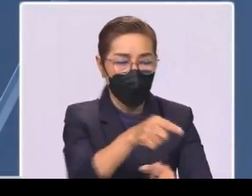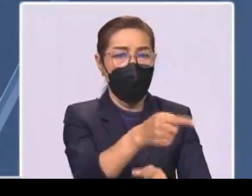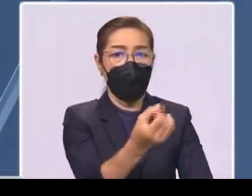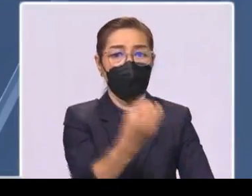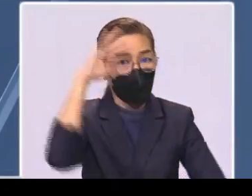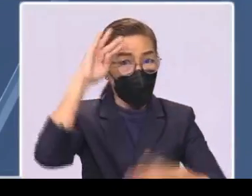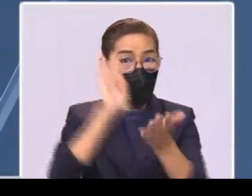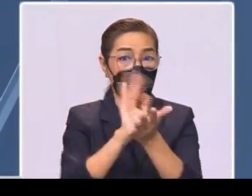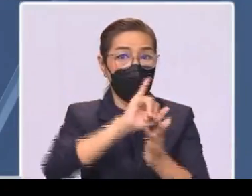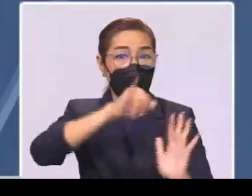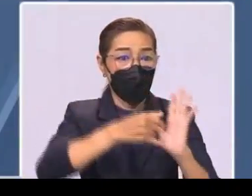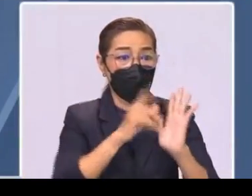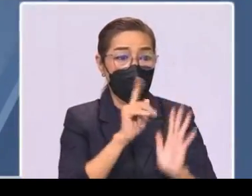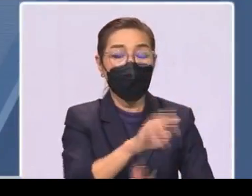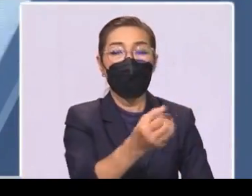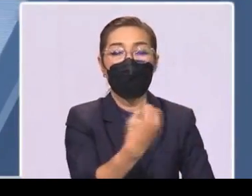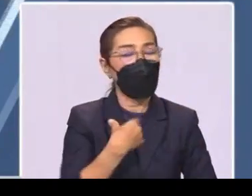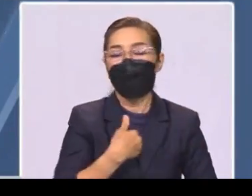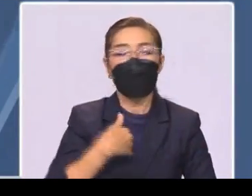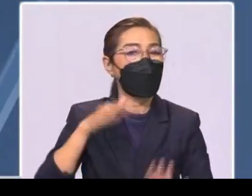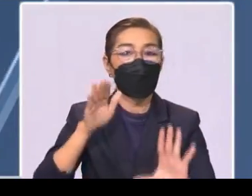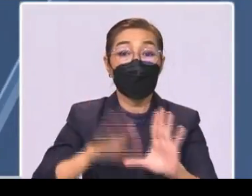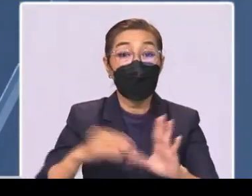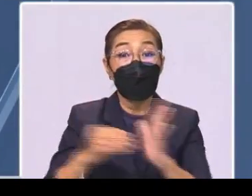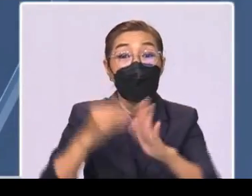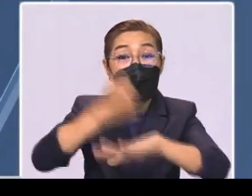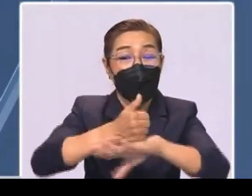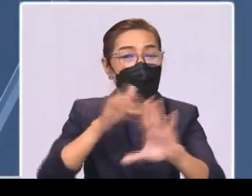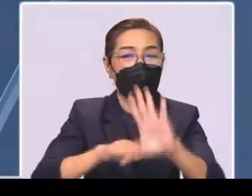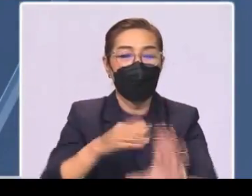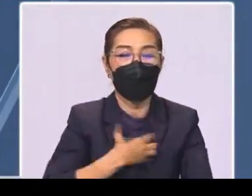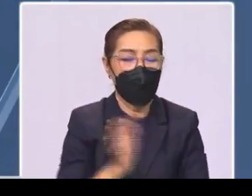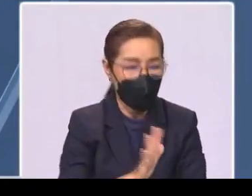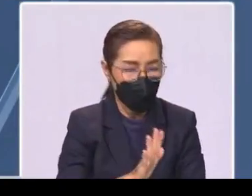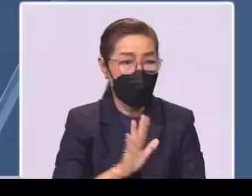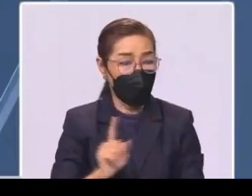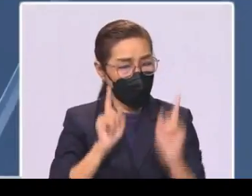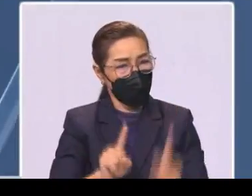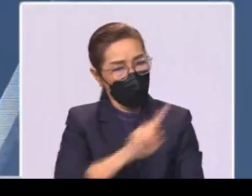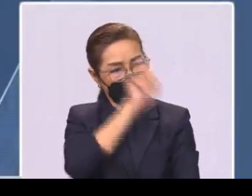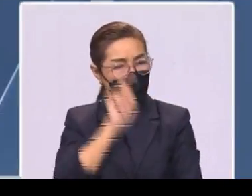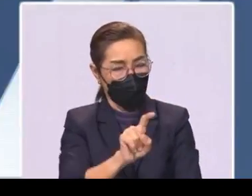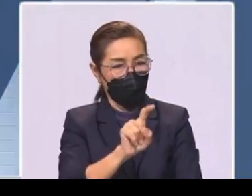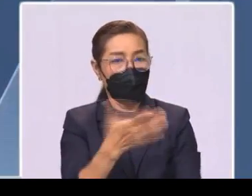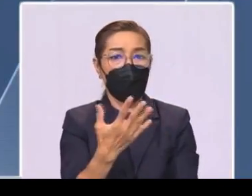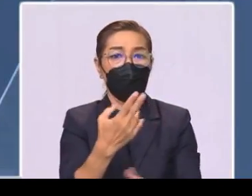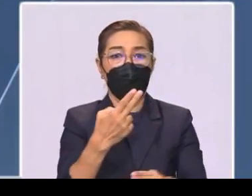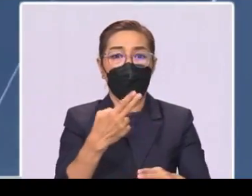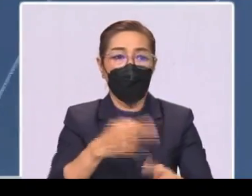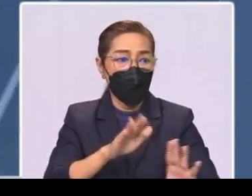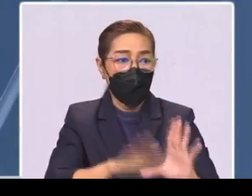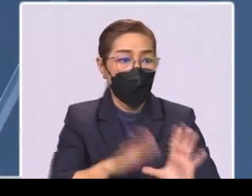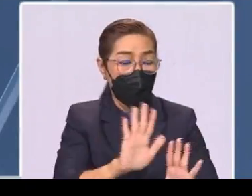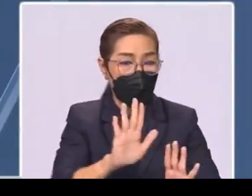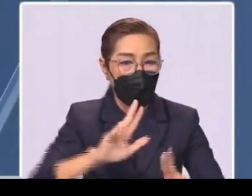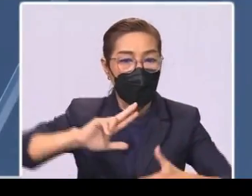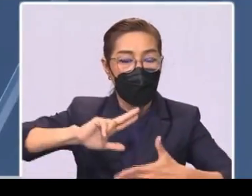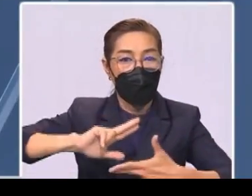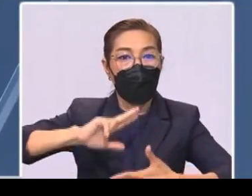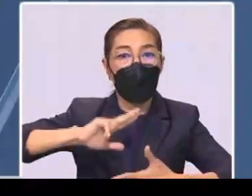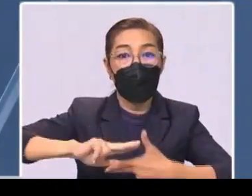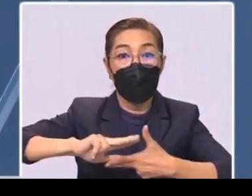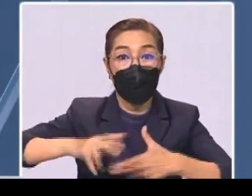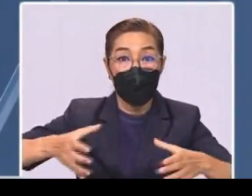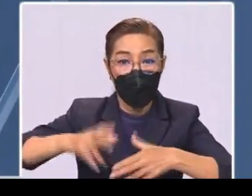สมัครแล้วใช่ค่ะอ้าคนก็แปลกใจอืไม่ลงสมัครอ้าพอไม่ลงสมัครชื่อของท่านจักทิพย์นี่หายไปเลยจากพังพลังประชารัฐนะฮะ